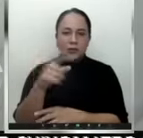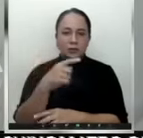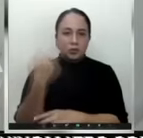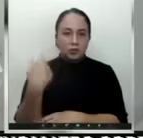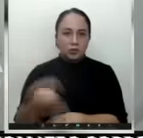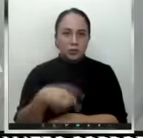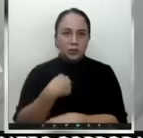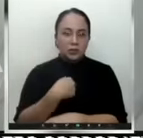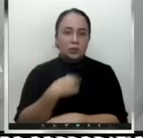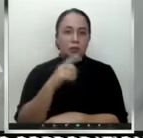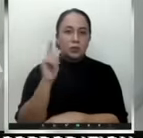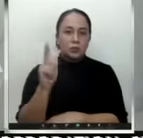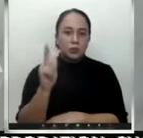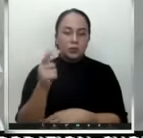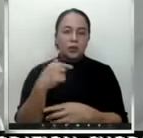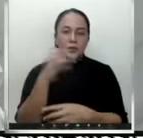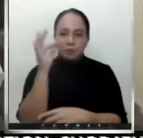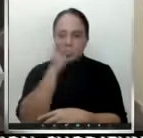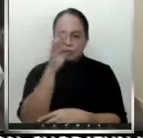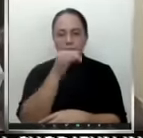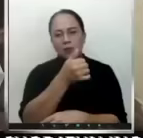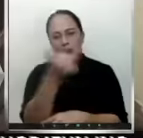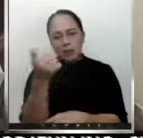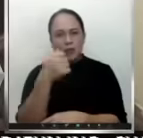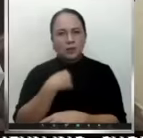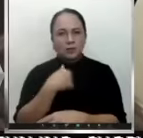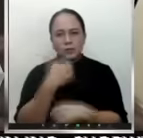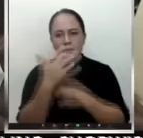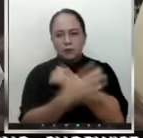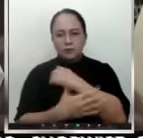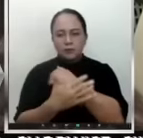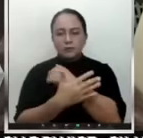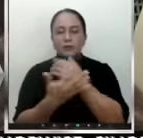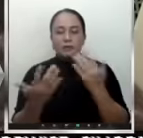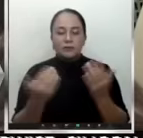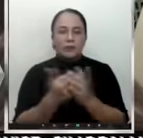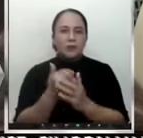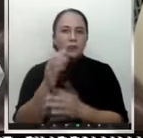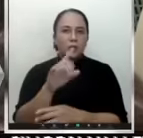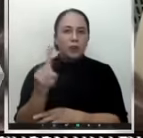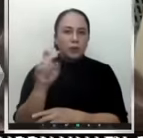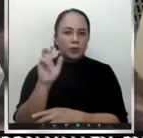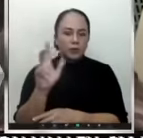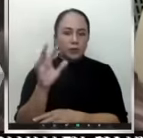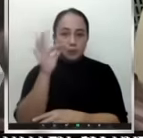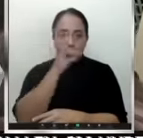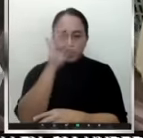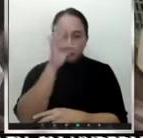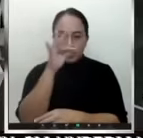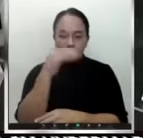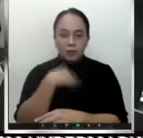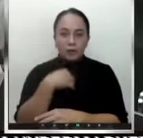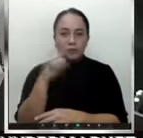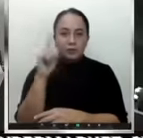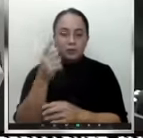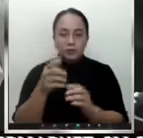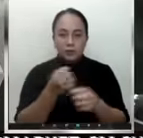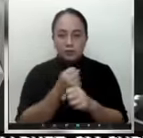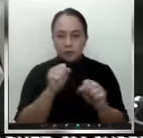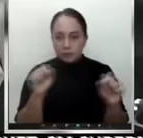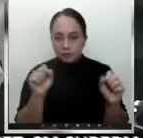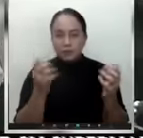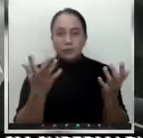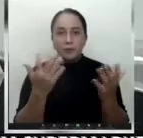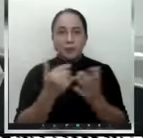ang Pilipino at may iba pang mga lahi. Nasa 130 na Pilipino naman ang nauna ng pinalaya. Sabi ng